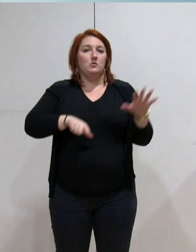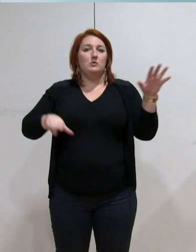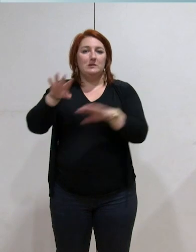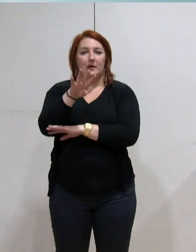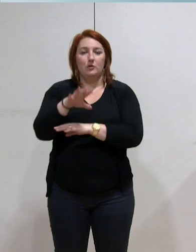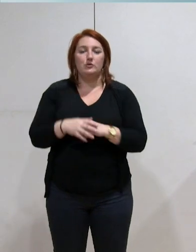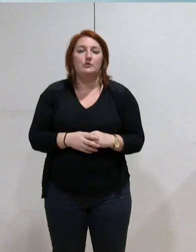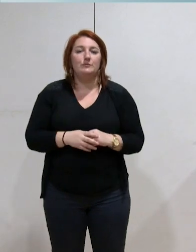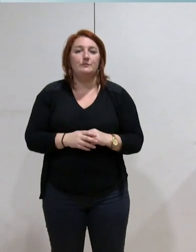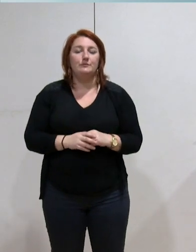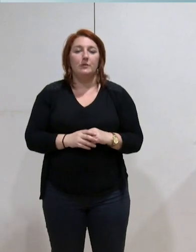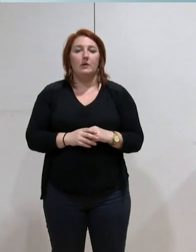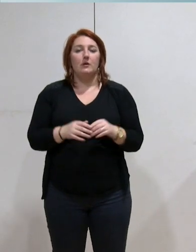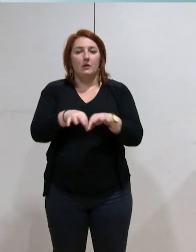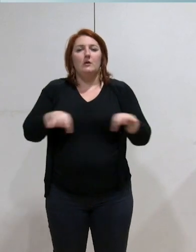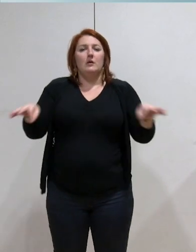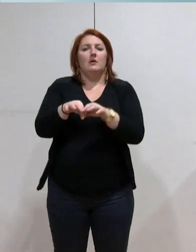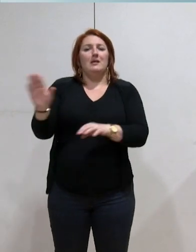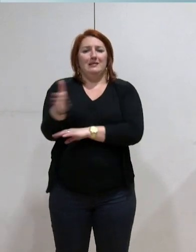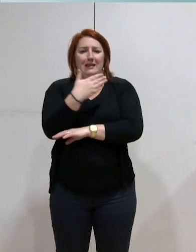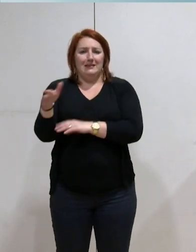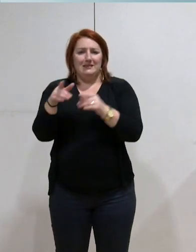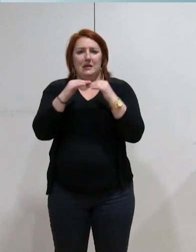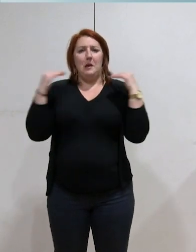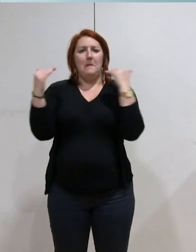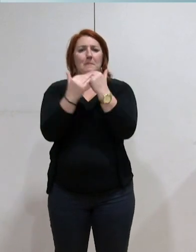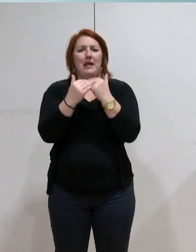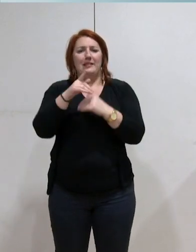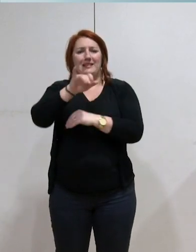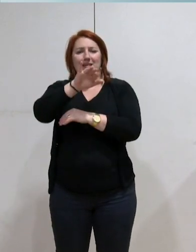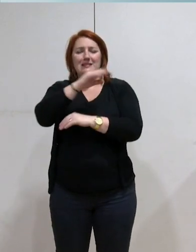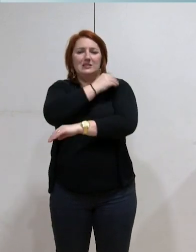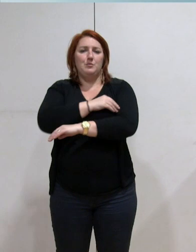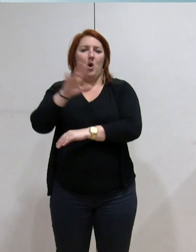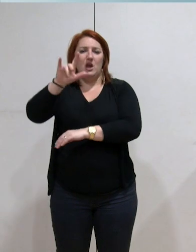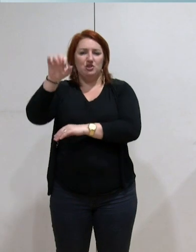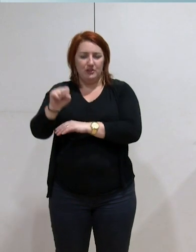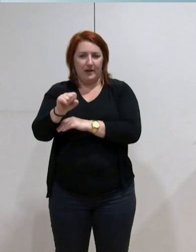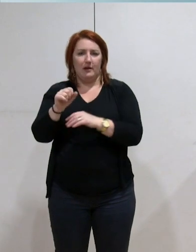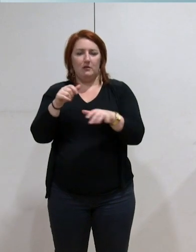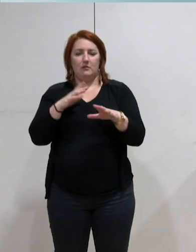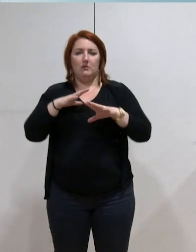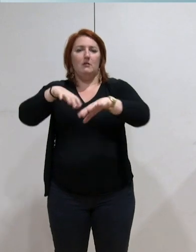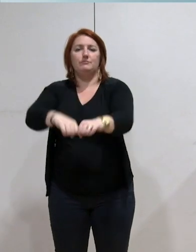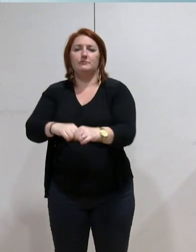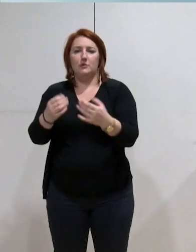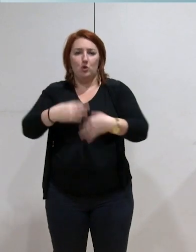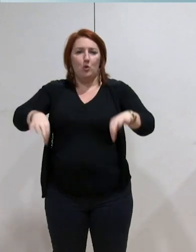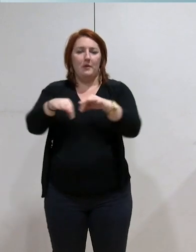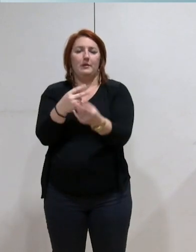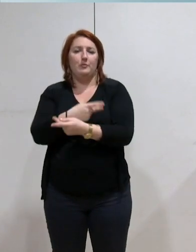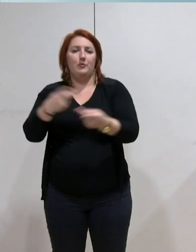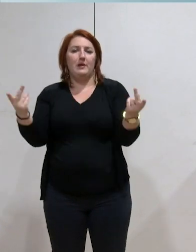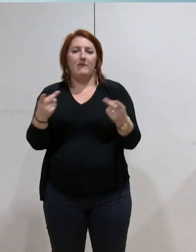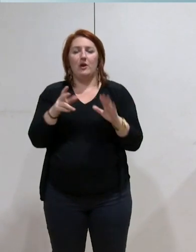74 le complexe de tennis de la Plaine des Sports donc la convention d'occupation du domaine public avec le grenob tennis et la